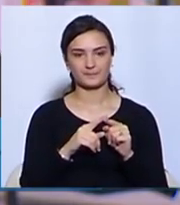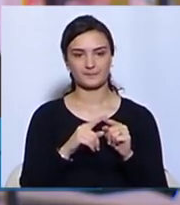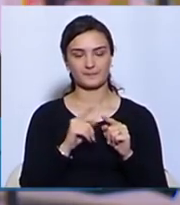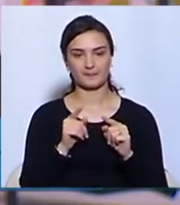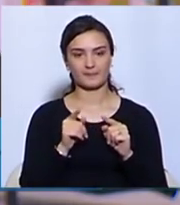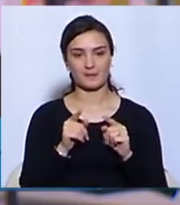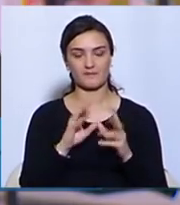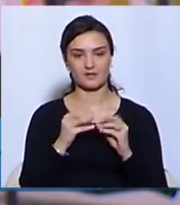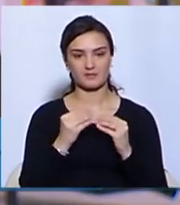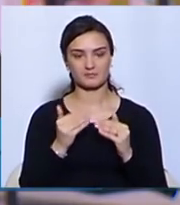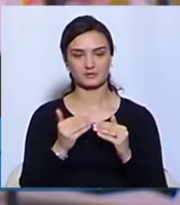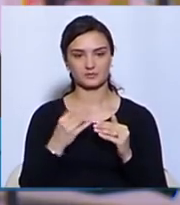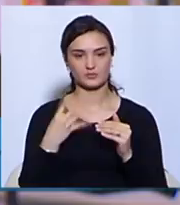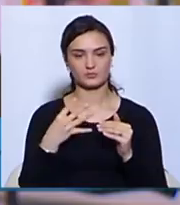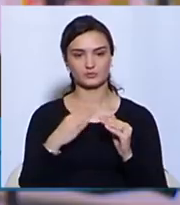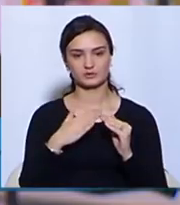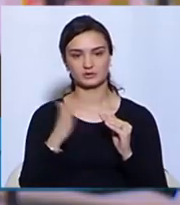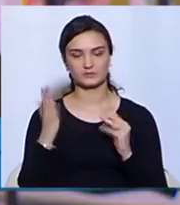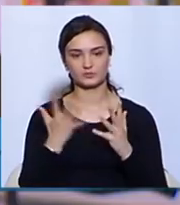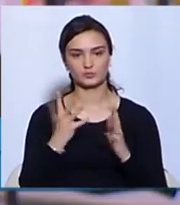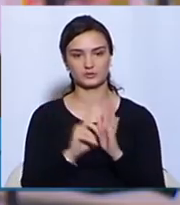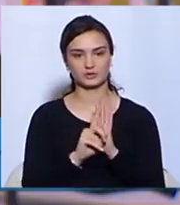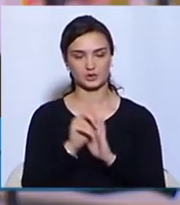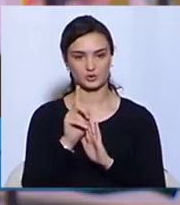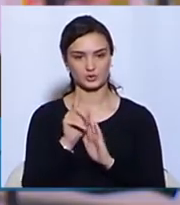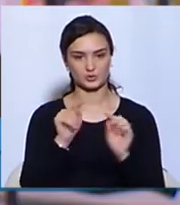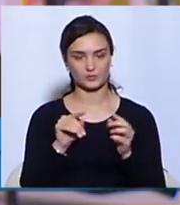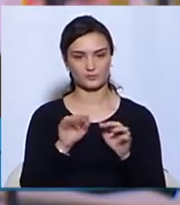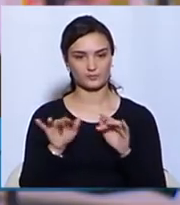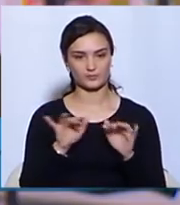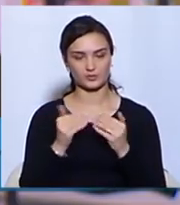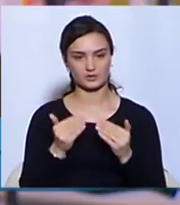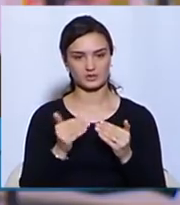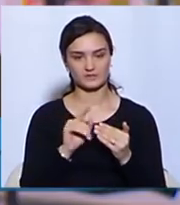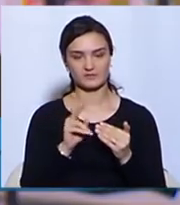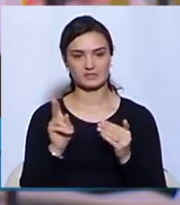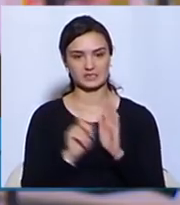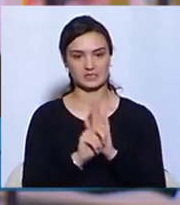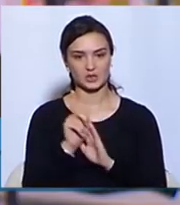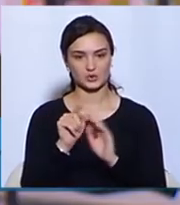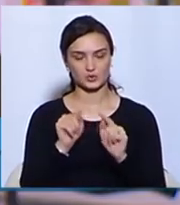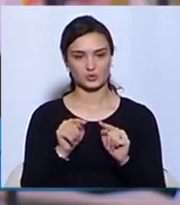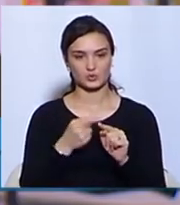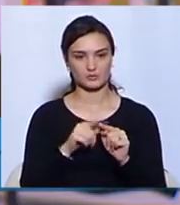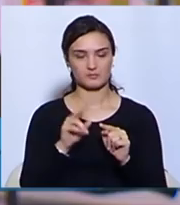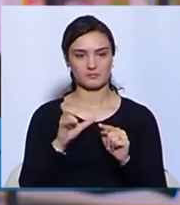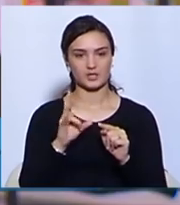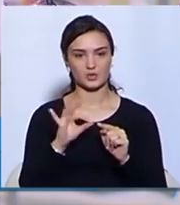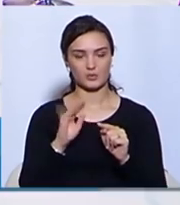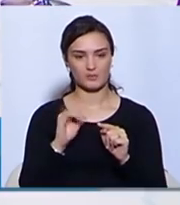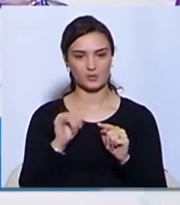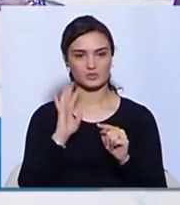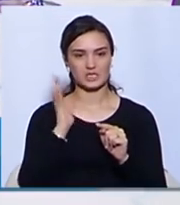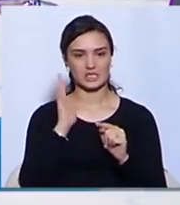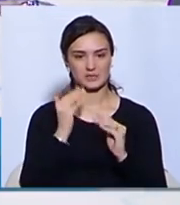რეპროდუქციული თვალსაზრისით 40-ის ზევით თუ დაიწყო განლევის პროცესი, ან ვინმე დაეწყო ეგრეთ წოდებული მენოპაუზა,